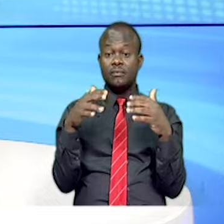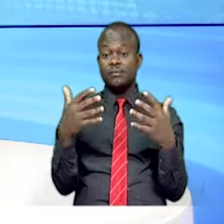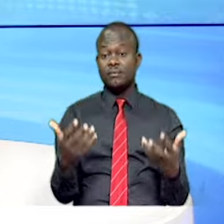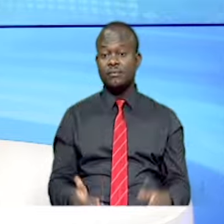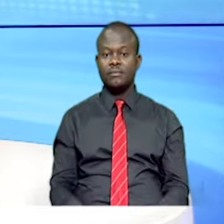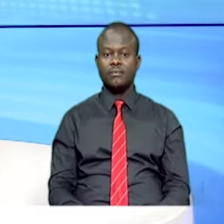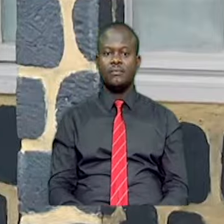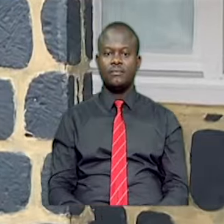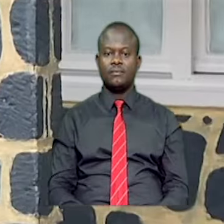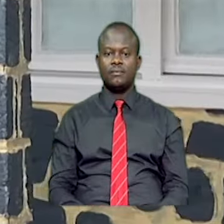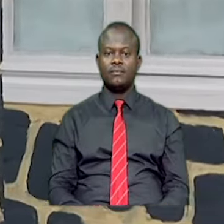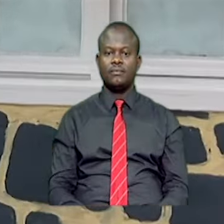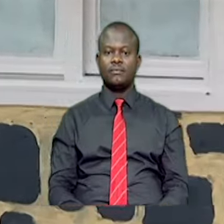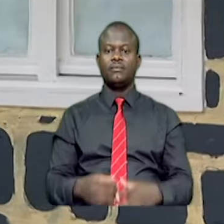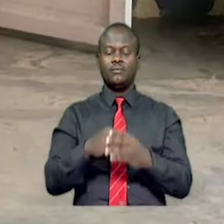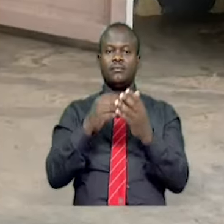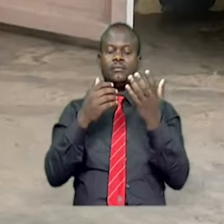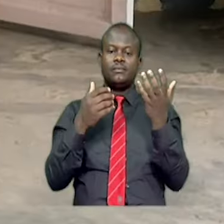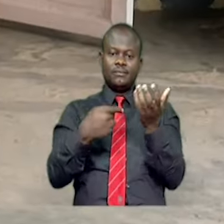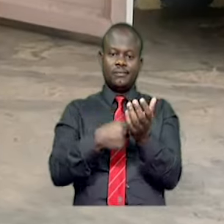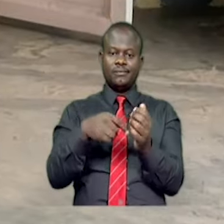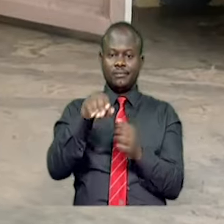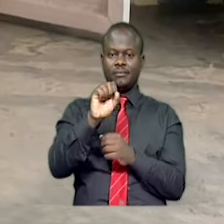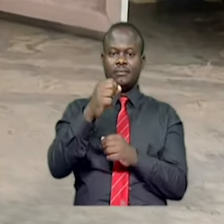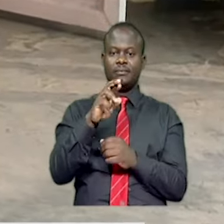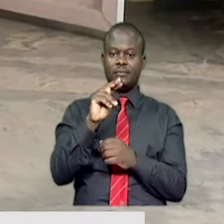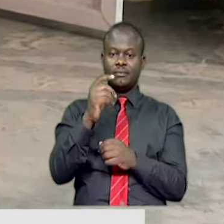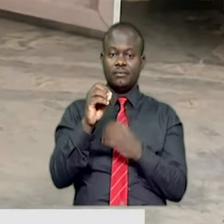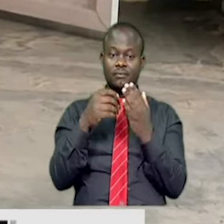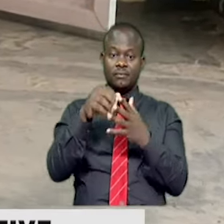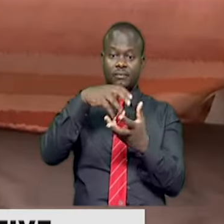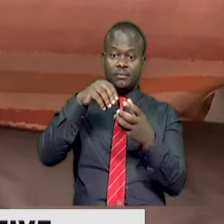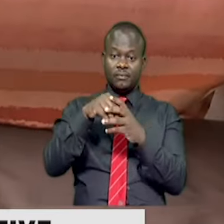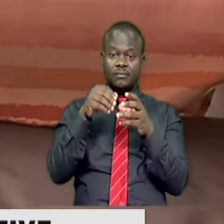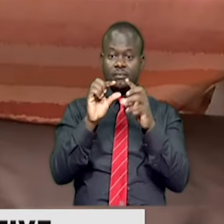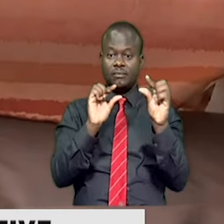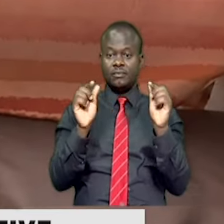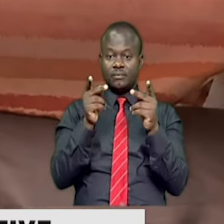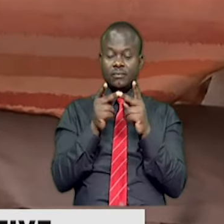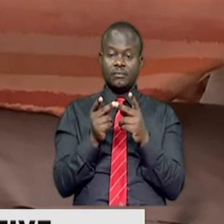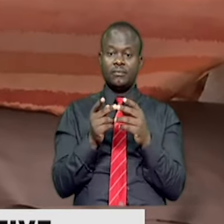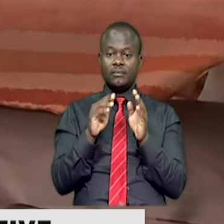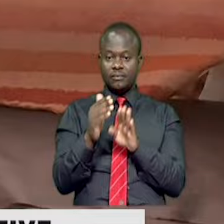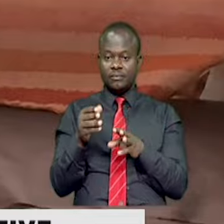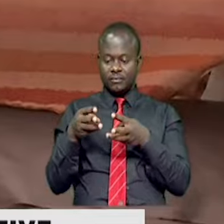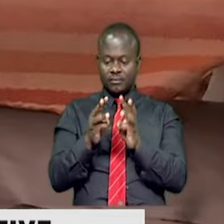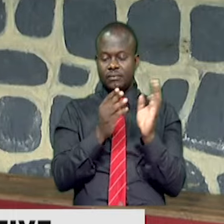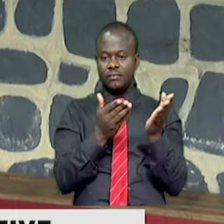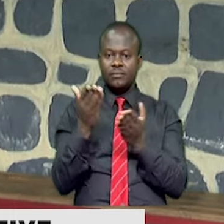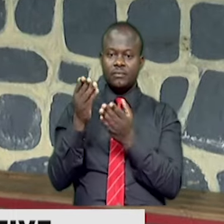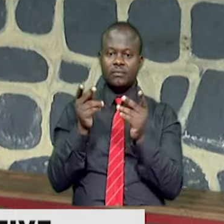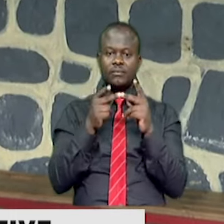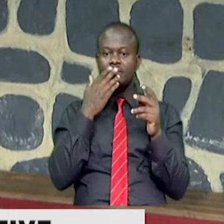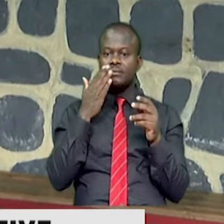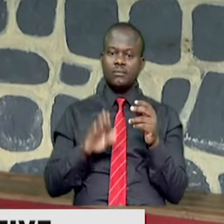Jadofisi Icyo bivuriza ku kigondera buzima cyashingira mu karere ka Musanze bahurizaho n'ubuto bwa ababyeyi babyarira n'uburyo bakirirwa mu mfungano